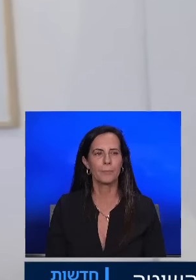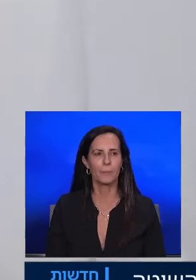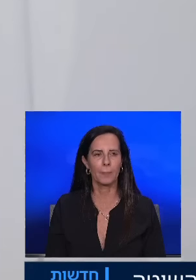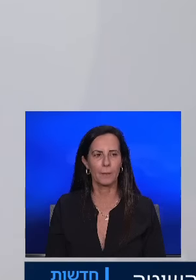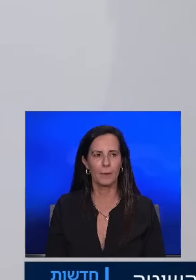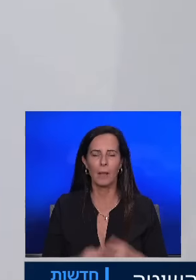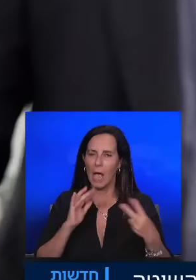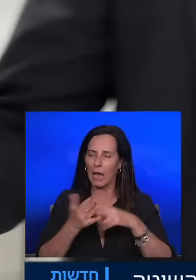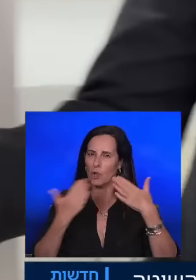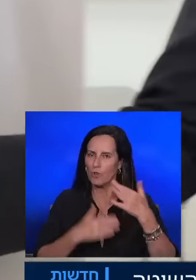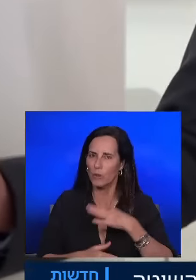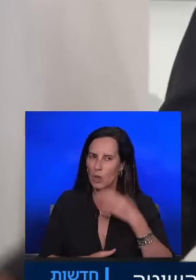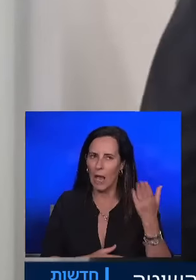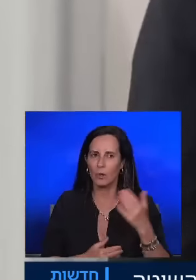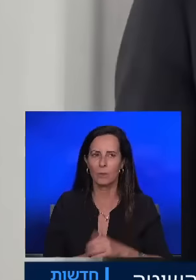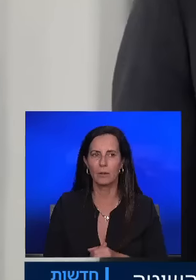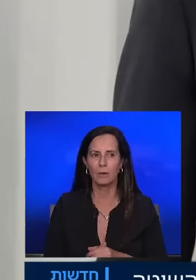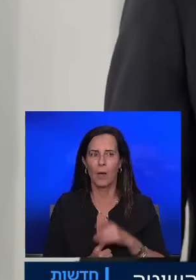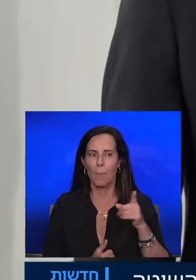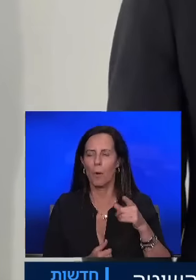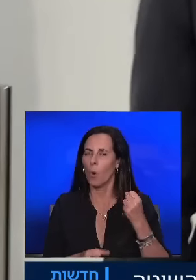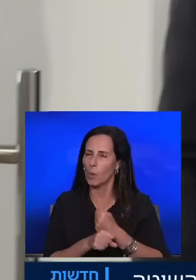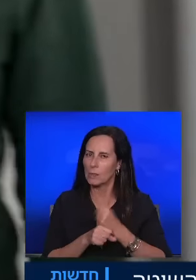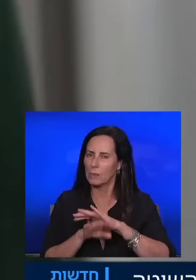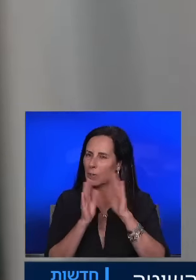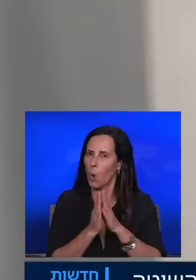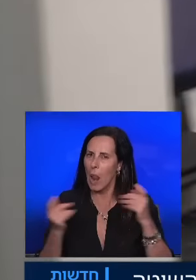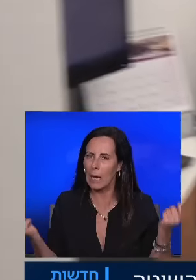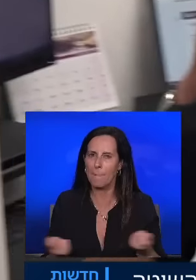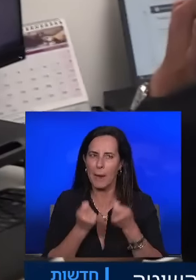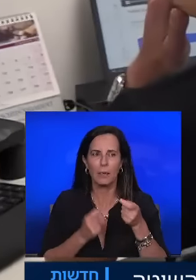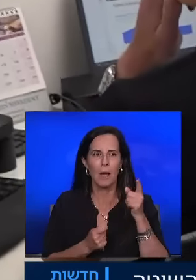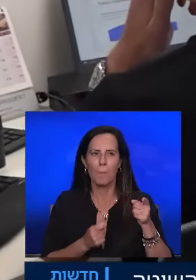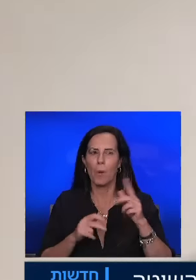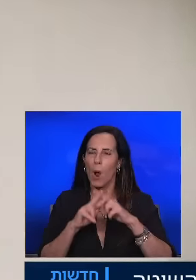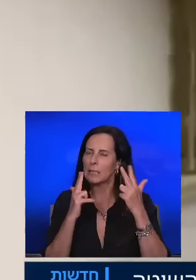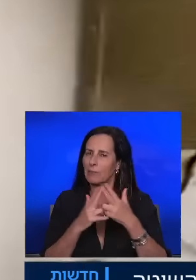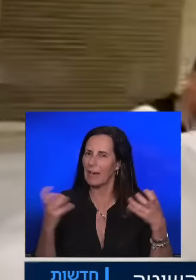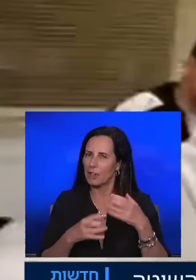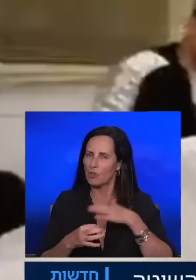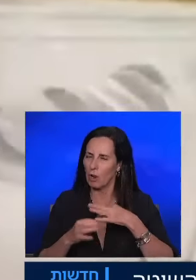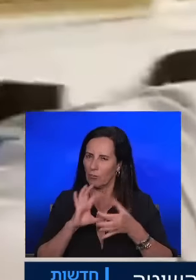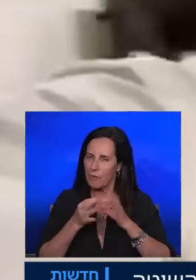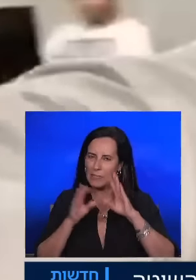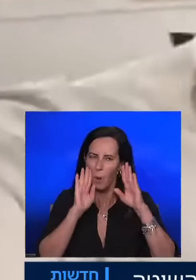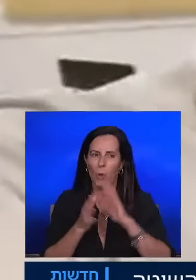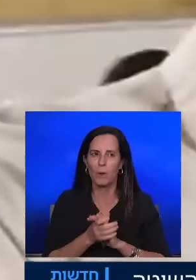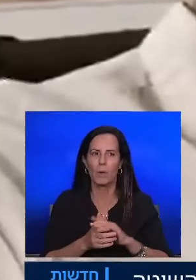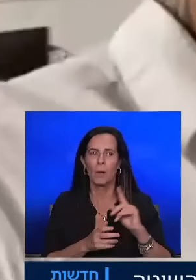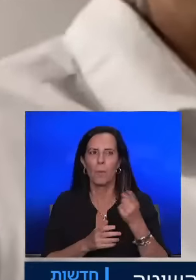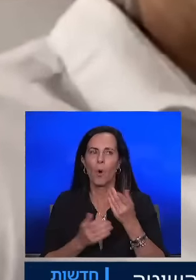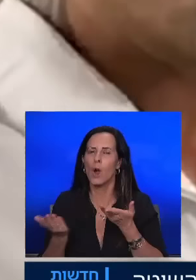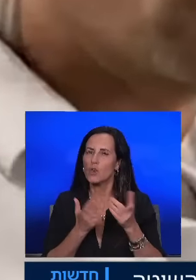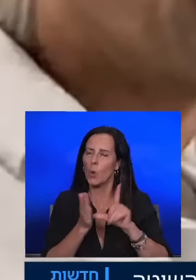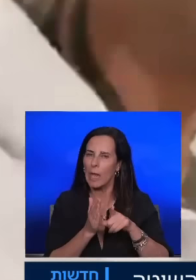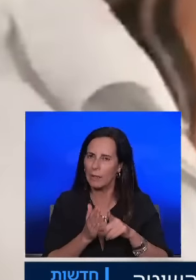חדר ישיבות שלנו. פה מנהלים קמפיינים. פה זה הצוות סושיאל שלנו. פה זה כל השירות הטכני של פאפה